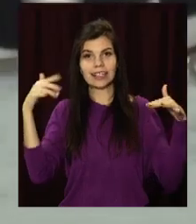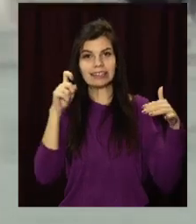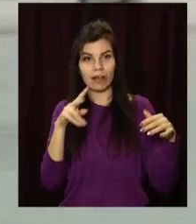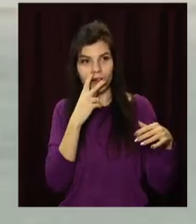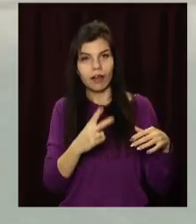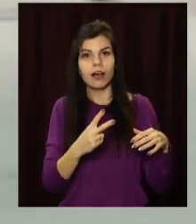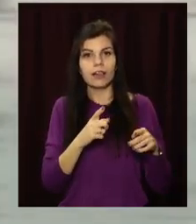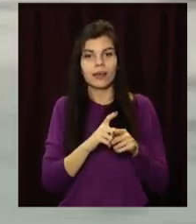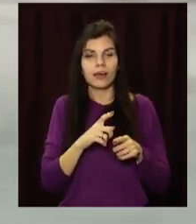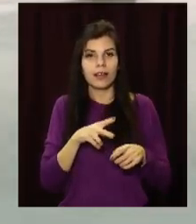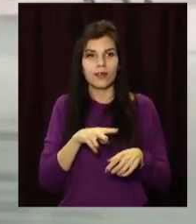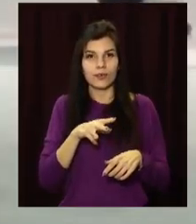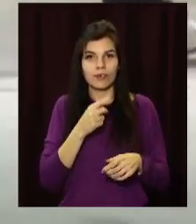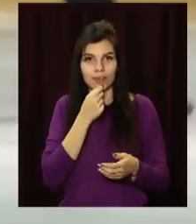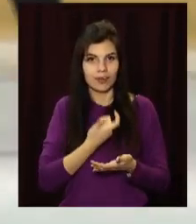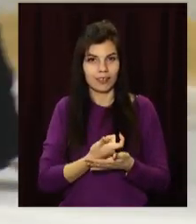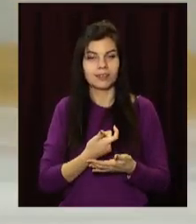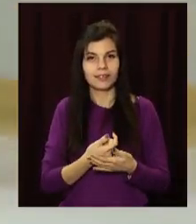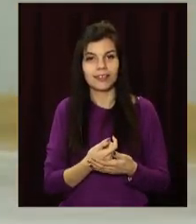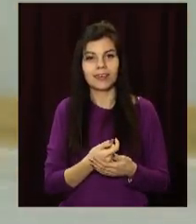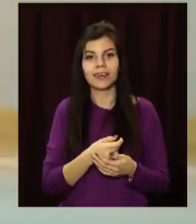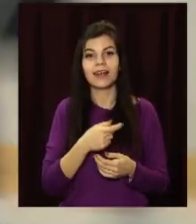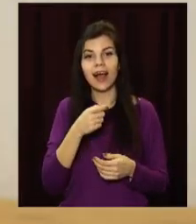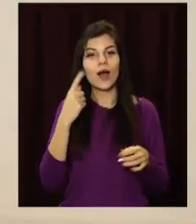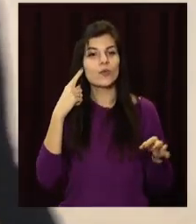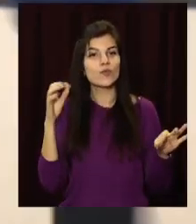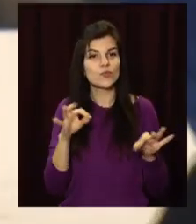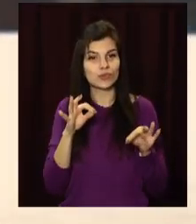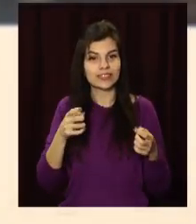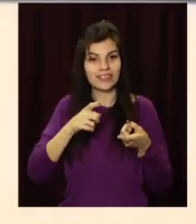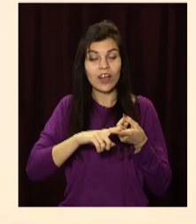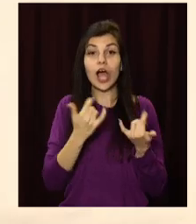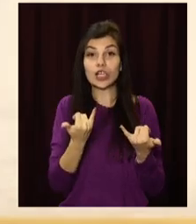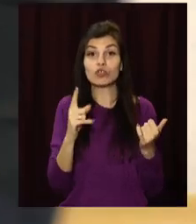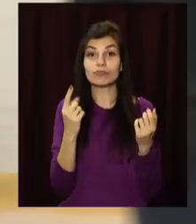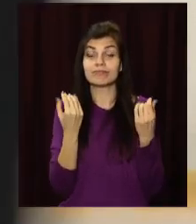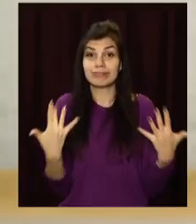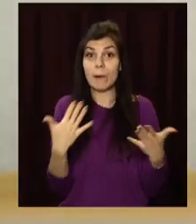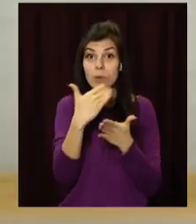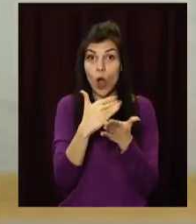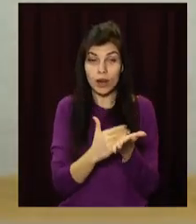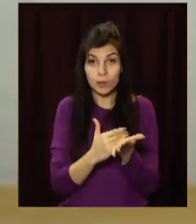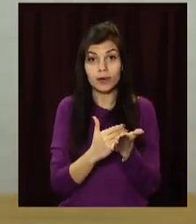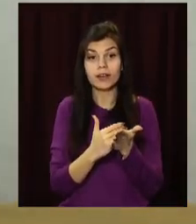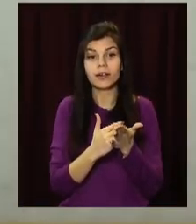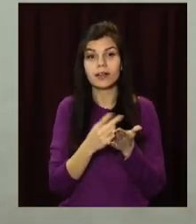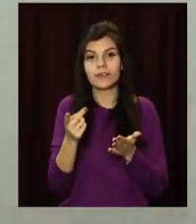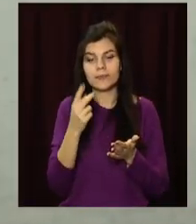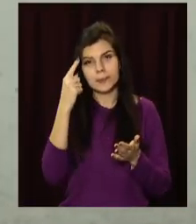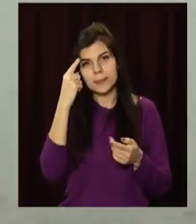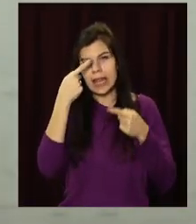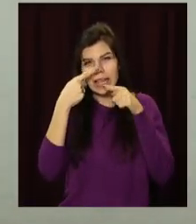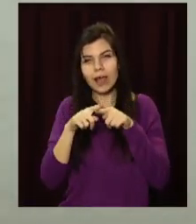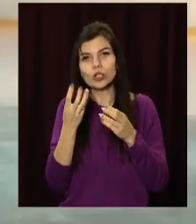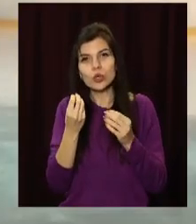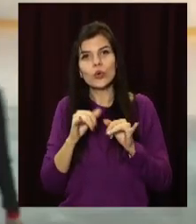одного. Коли буває таке, як робляться елементи, зал замирає, да? Когда высокий партнер, высота, полет, вот они